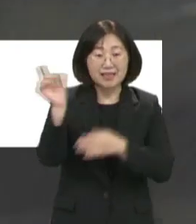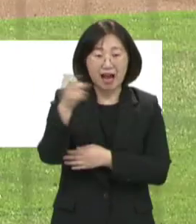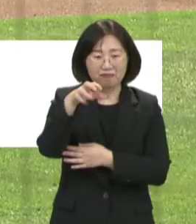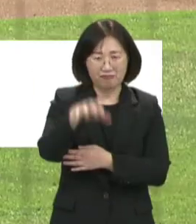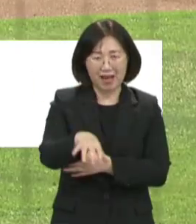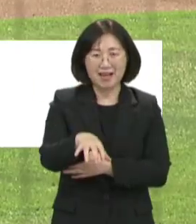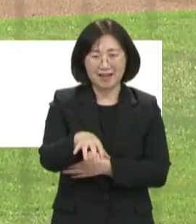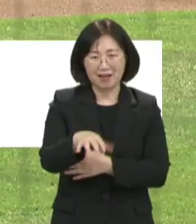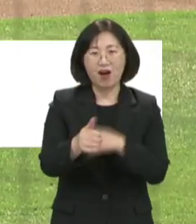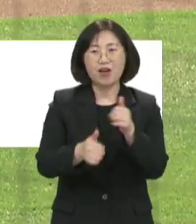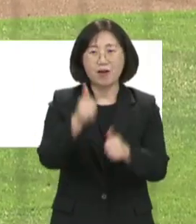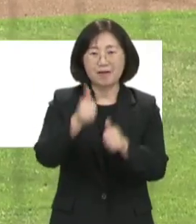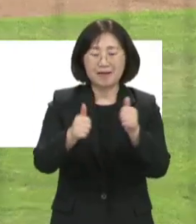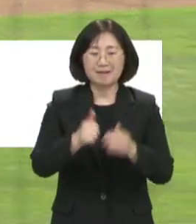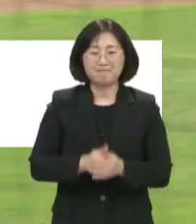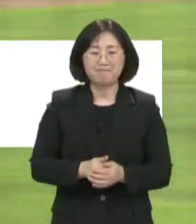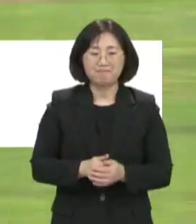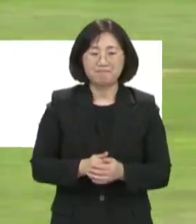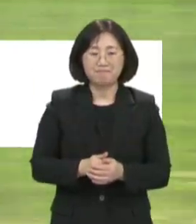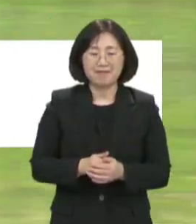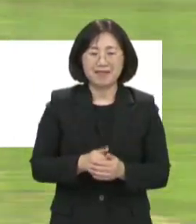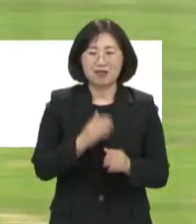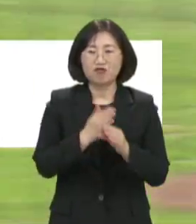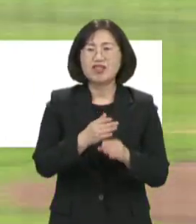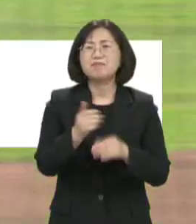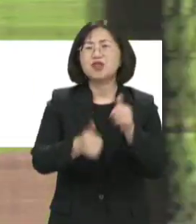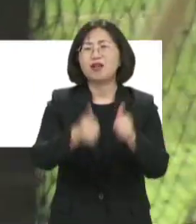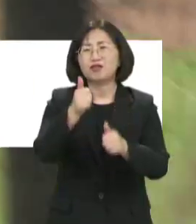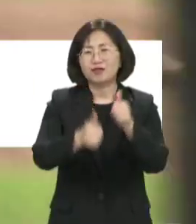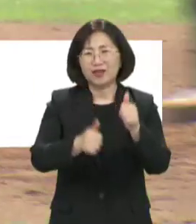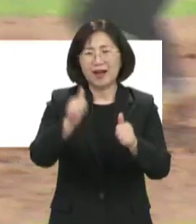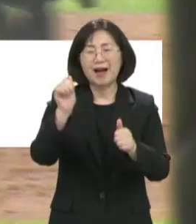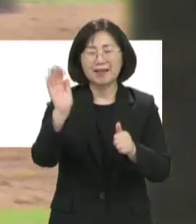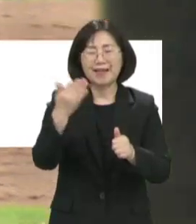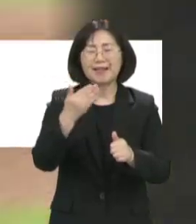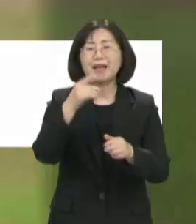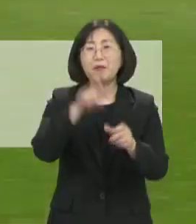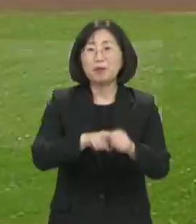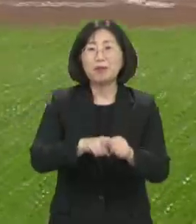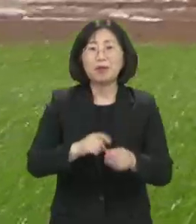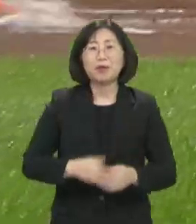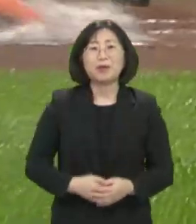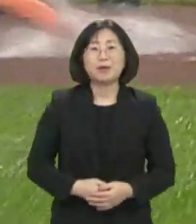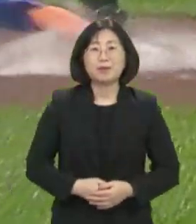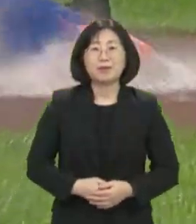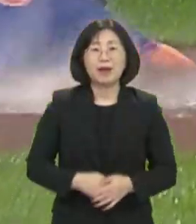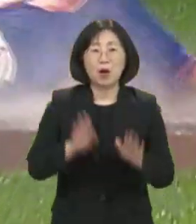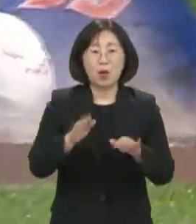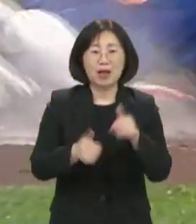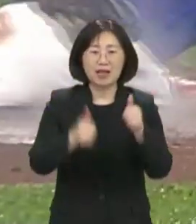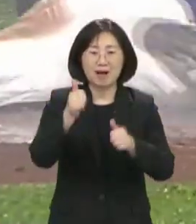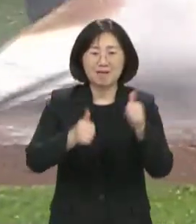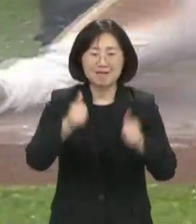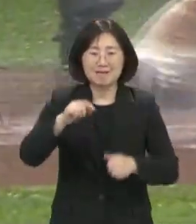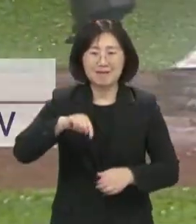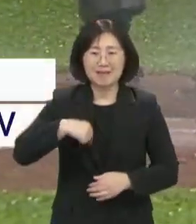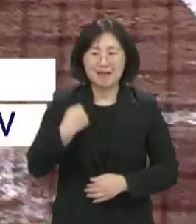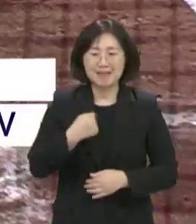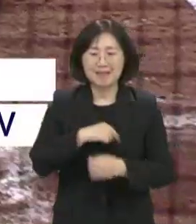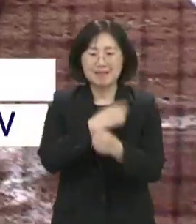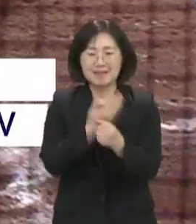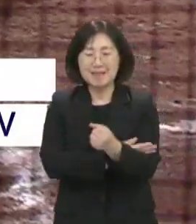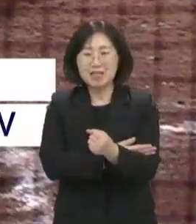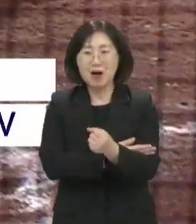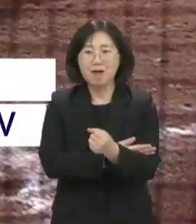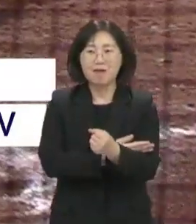보내게 되는데 주전 선수가 되는 게 일단 제일 큰 목표입니다. 올 시즌 자신만의 감동적인